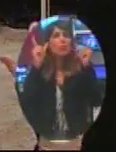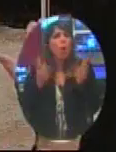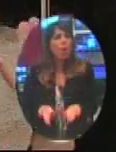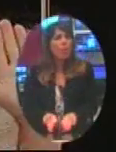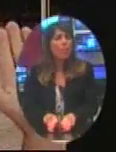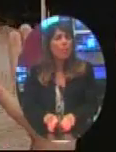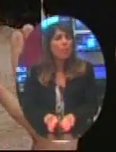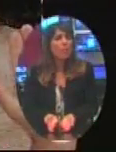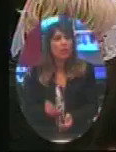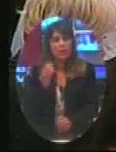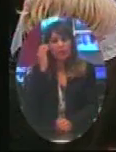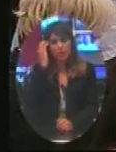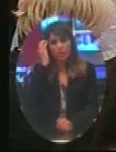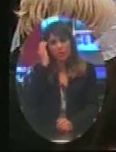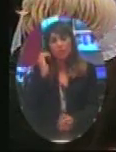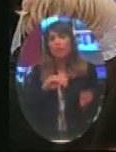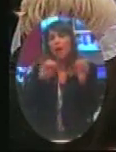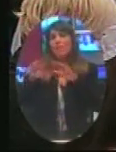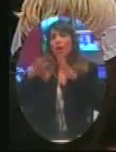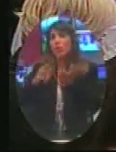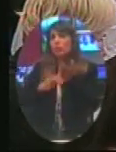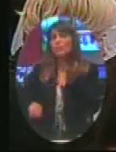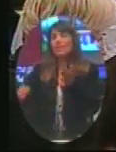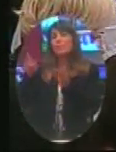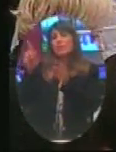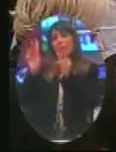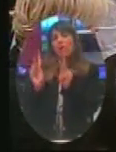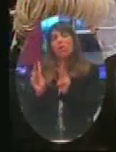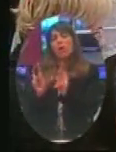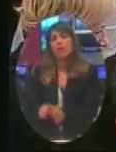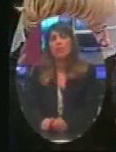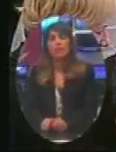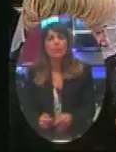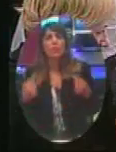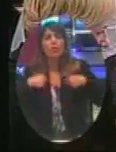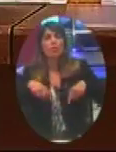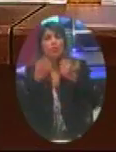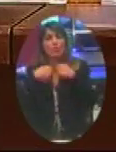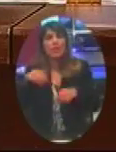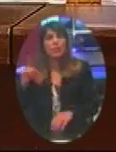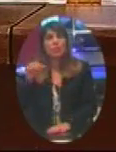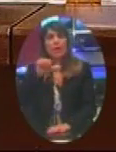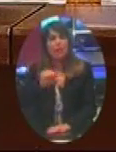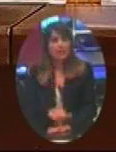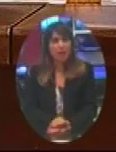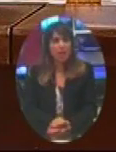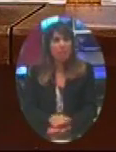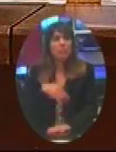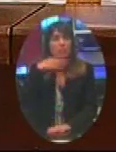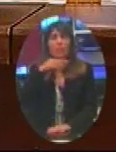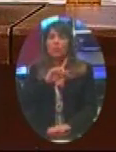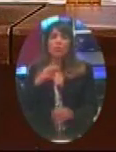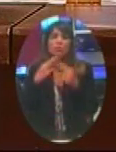לרשות המסים ונתקע שם. באחוז, אני אומר לך מה היה. עזוב. יושב ראש הוועדה, דודי אמסלם, שכמו אחרים לא הסתפק בתשובות